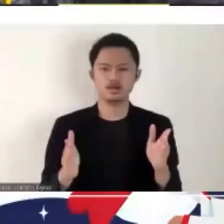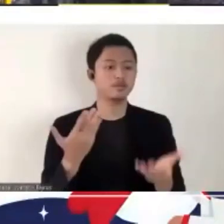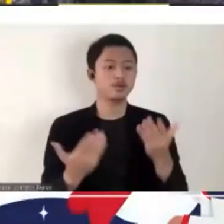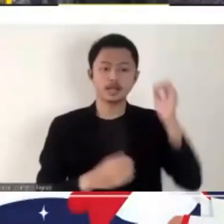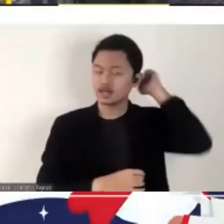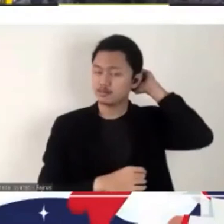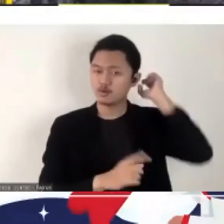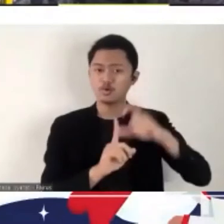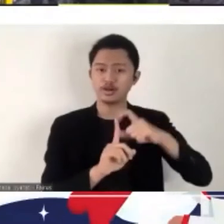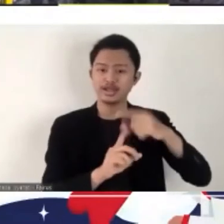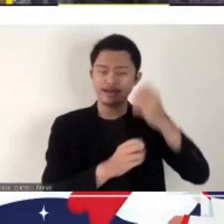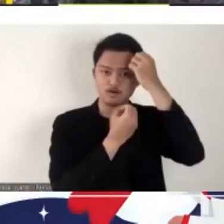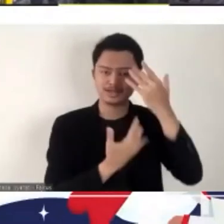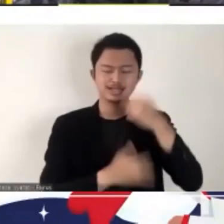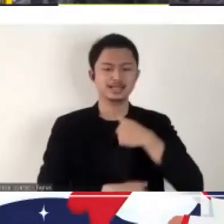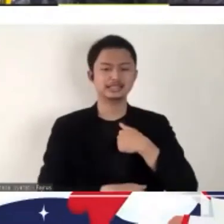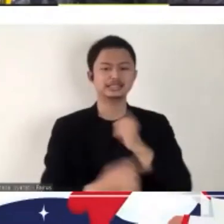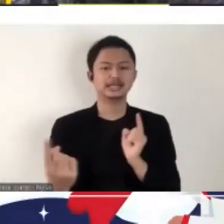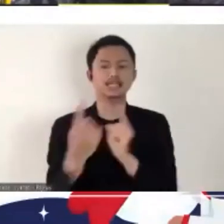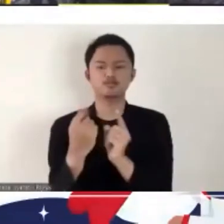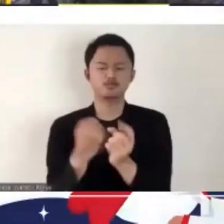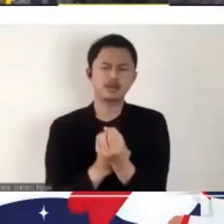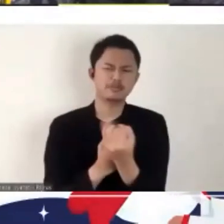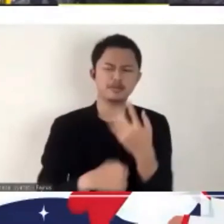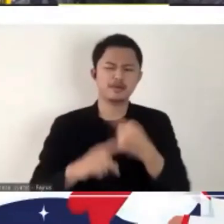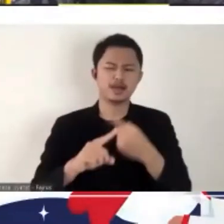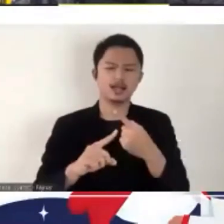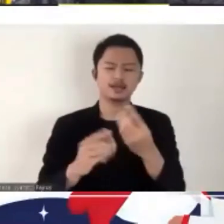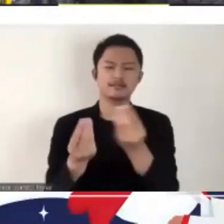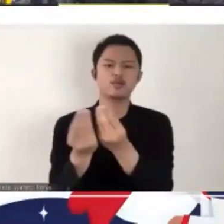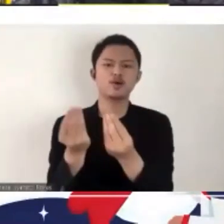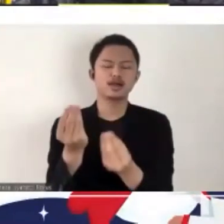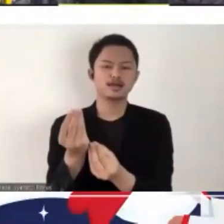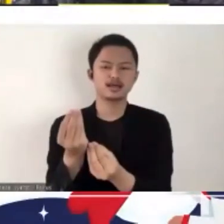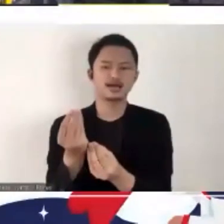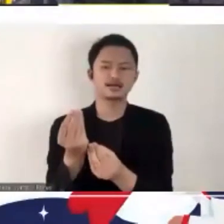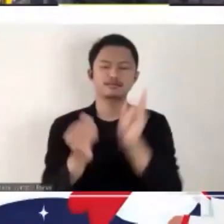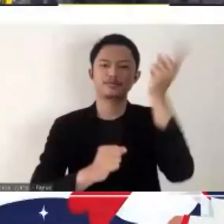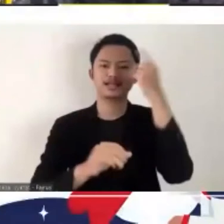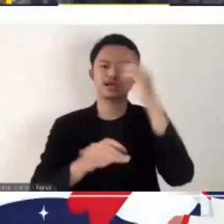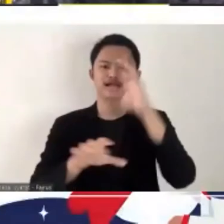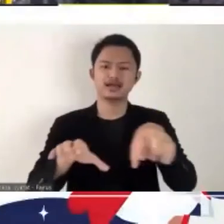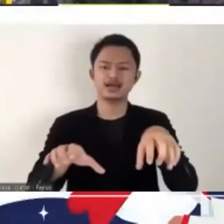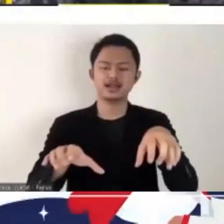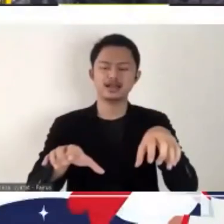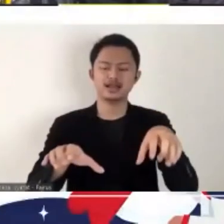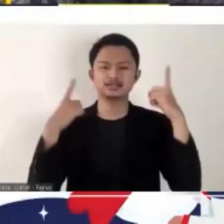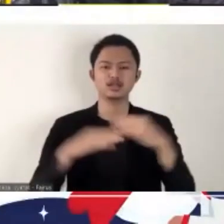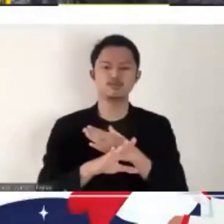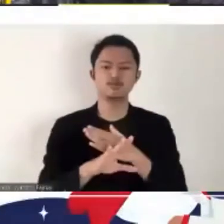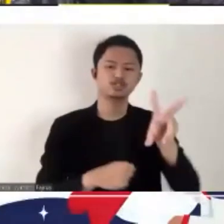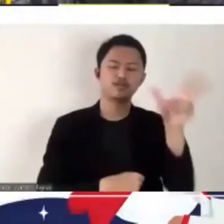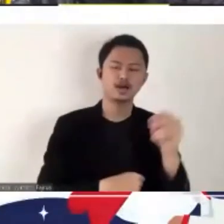juga bahwa kami sempat kali ada pertemuan juga dengan perwakilan dari pemerintah daerah di Jawa Timur dan jiwa Jawa Barat